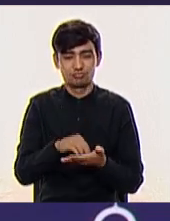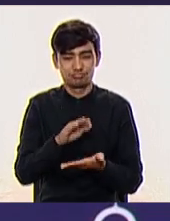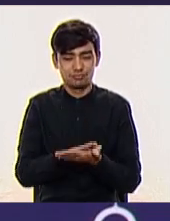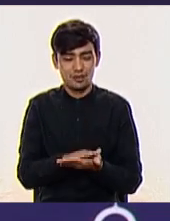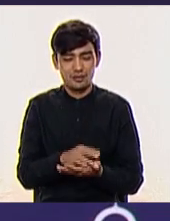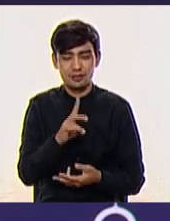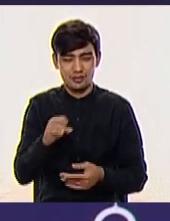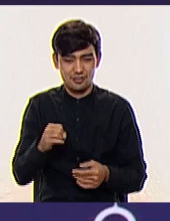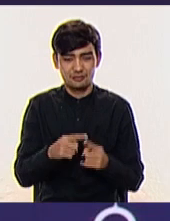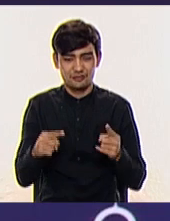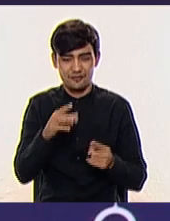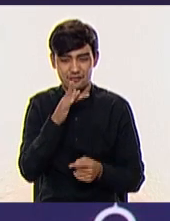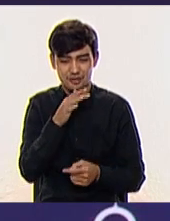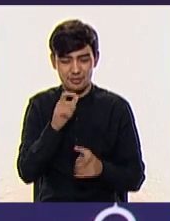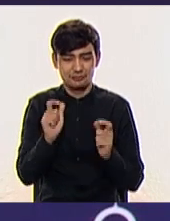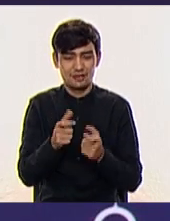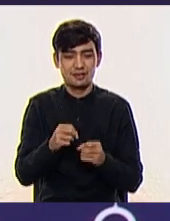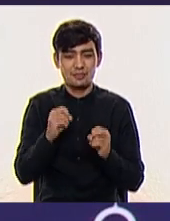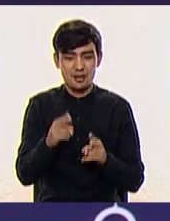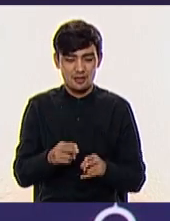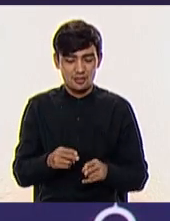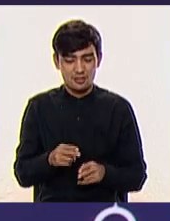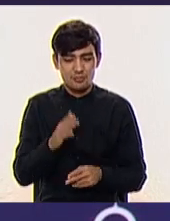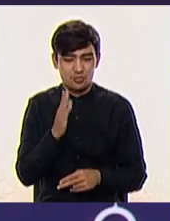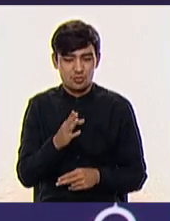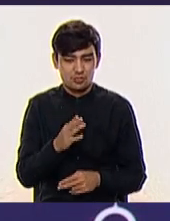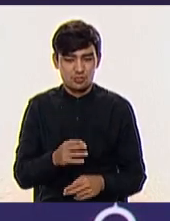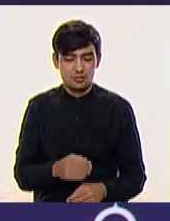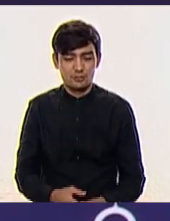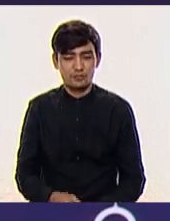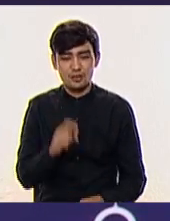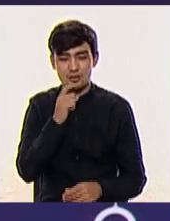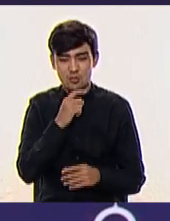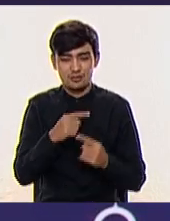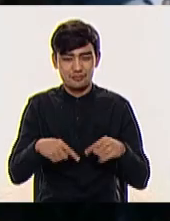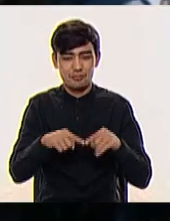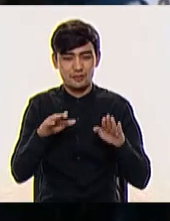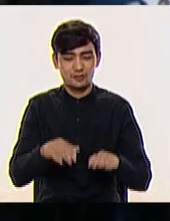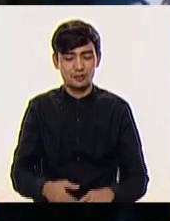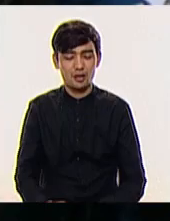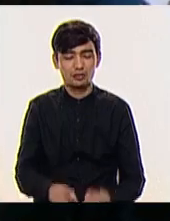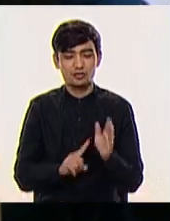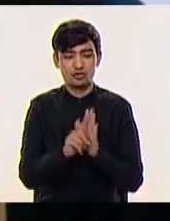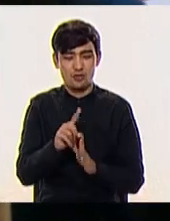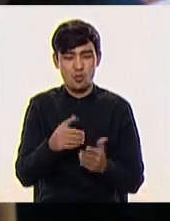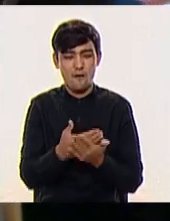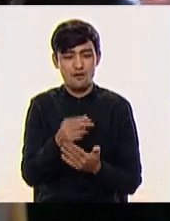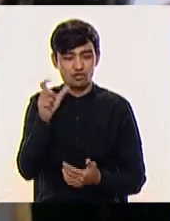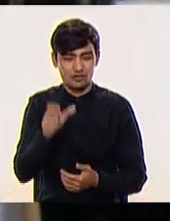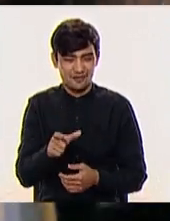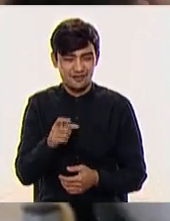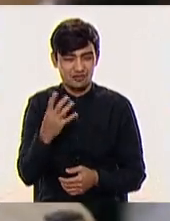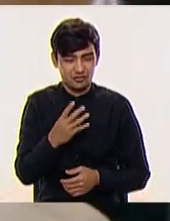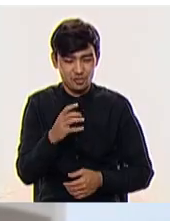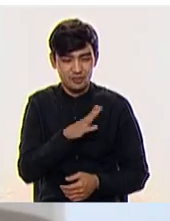на определенные, опять же, ограничительные мероприятия в социально-экономических объектах. С началом новой четверти в столице